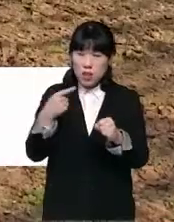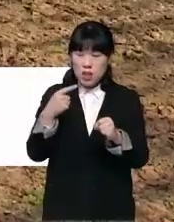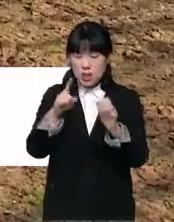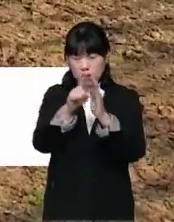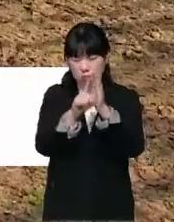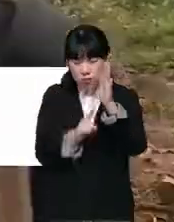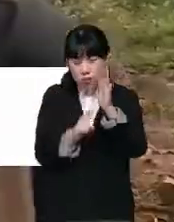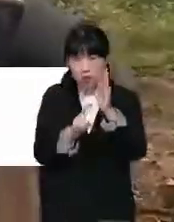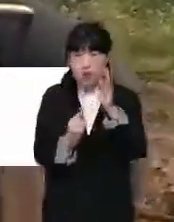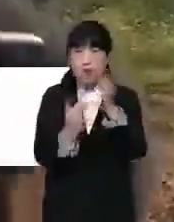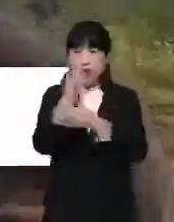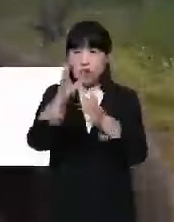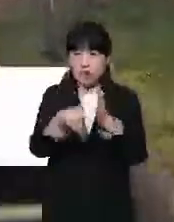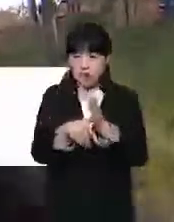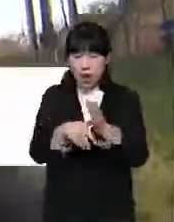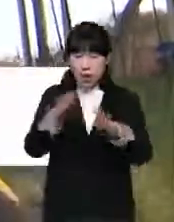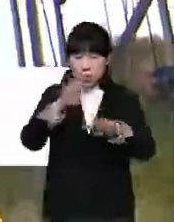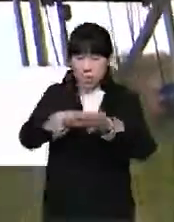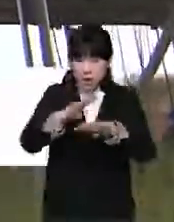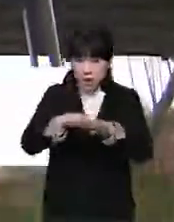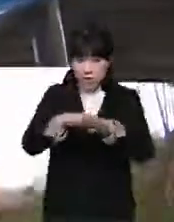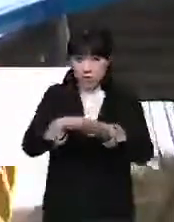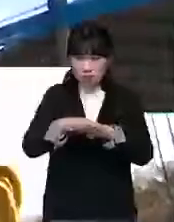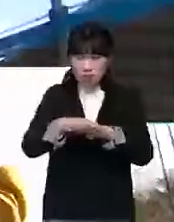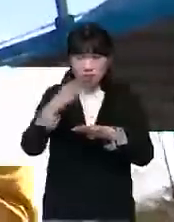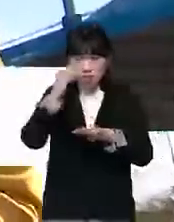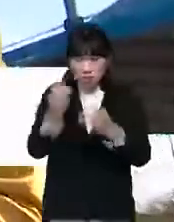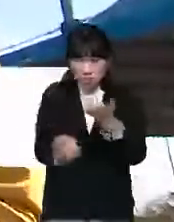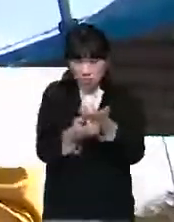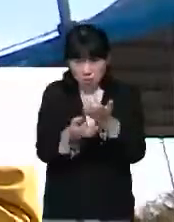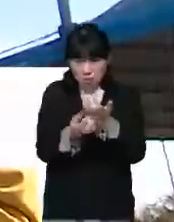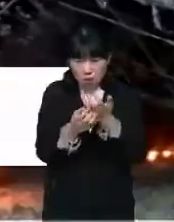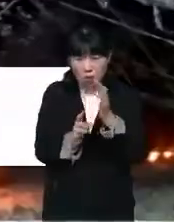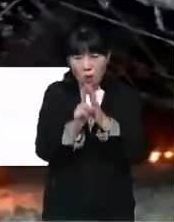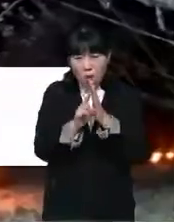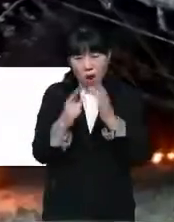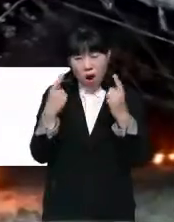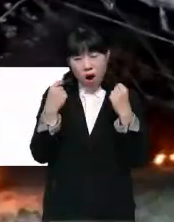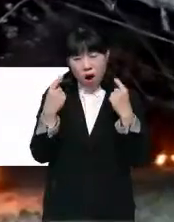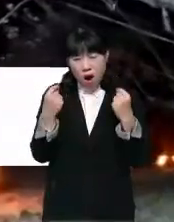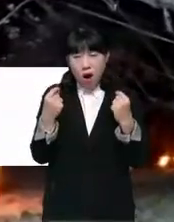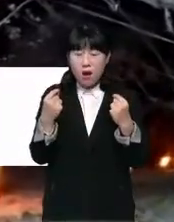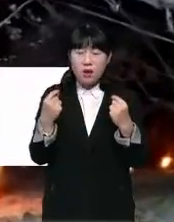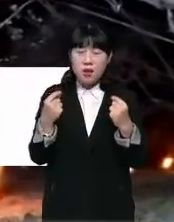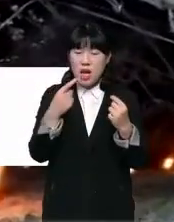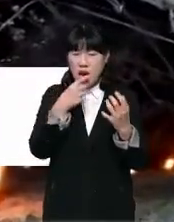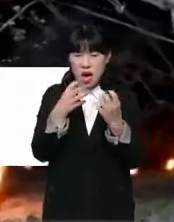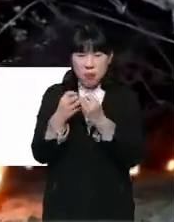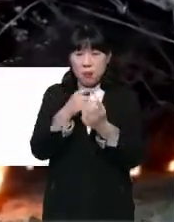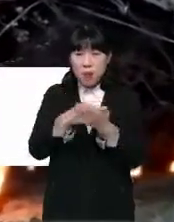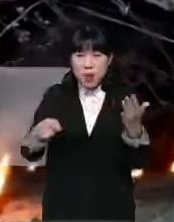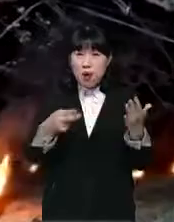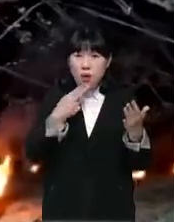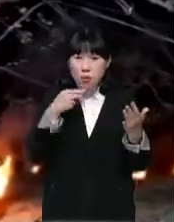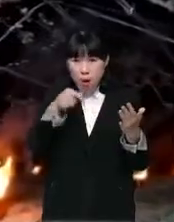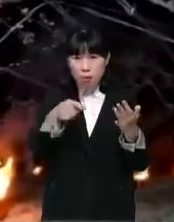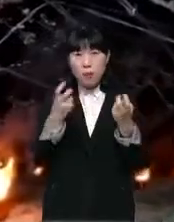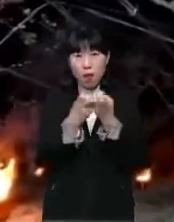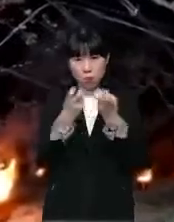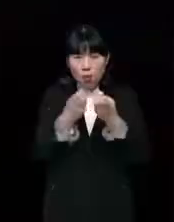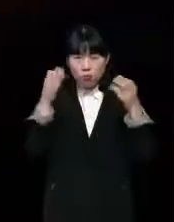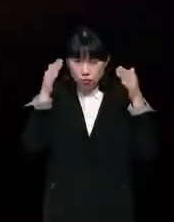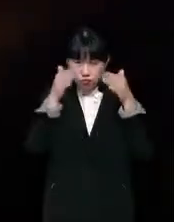발생한 날 배 밭에 등유 등 연료를 태워 온도를 유지했던 농가들이 냉해를 입지 않은 것으로 알려지면서 주목 받고